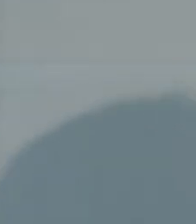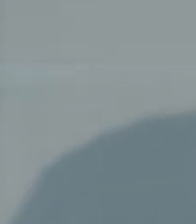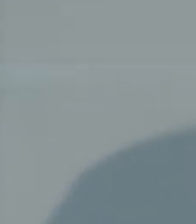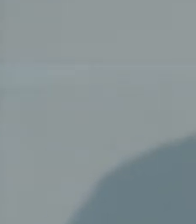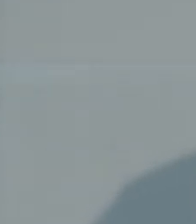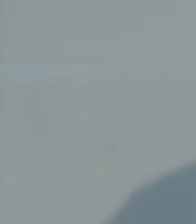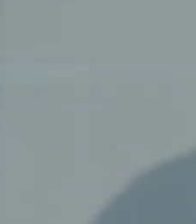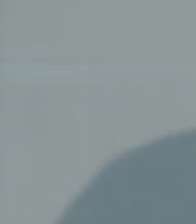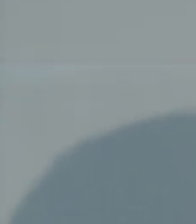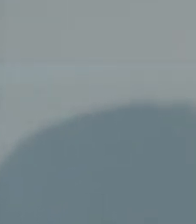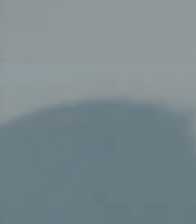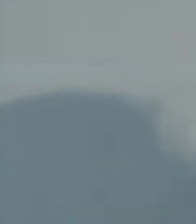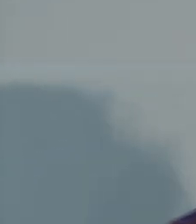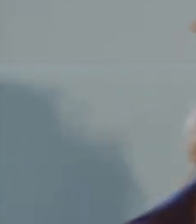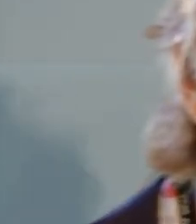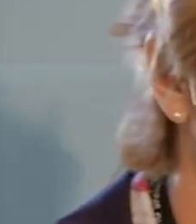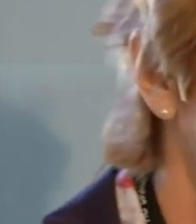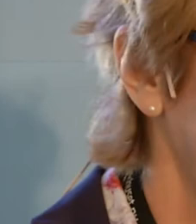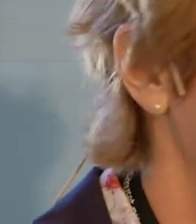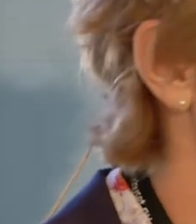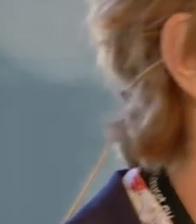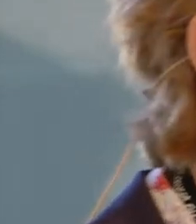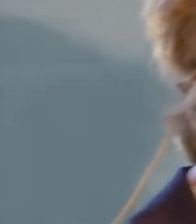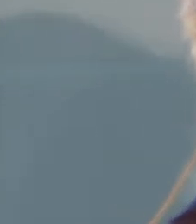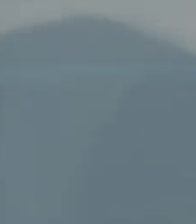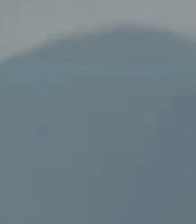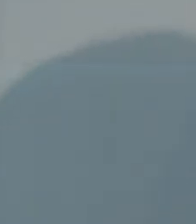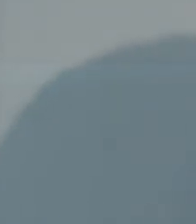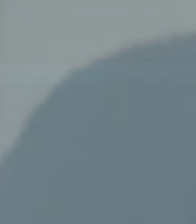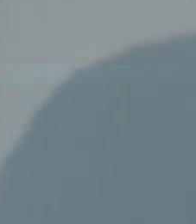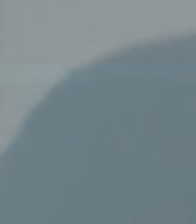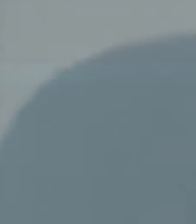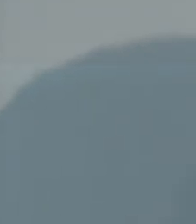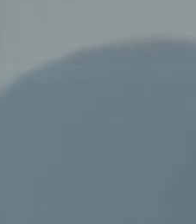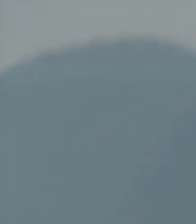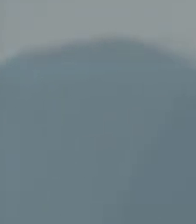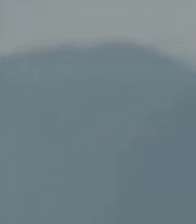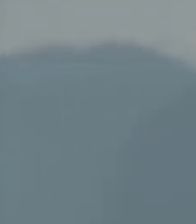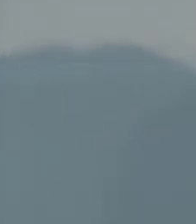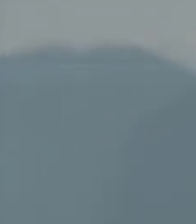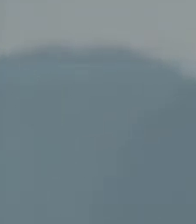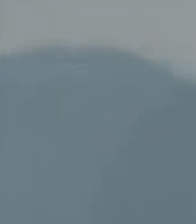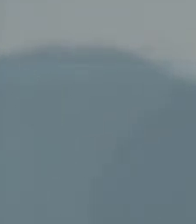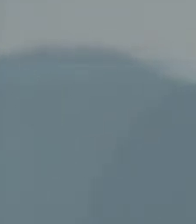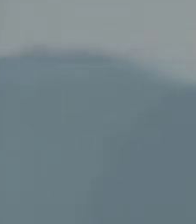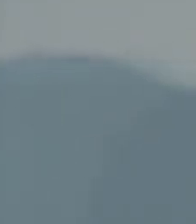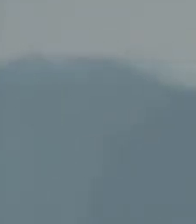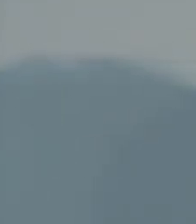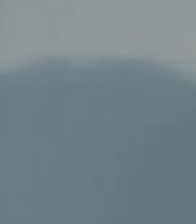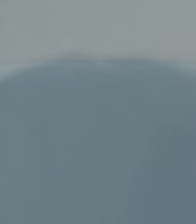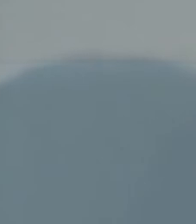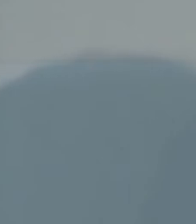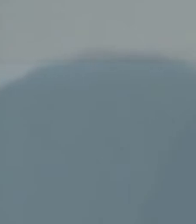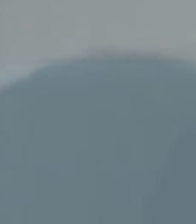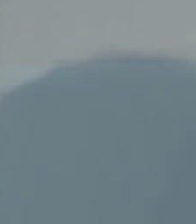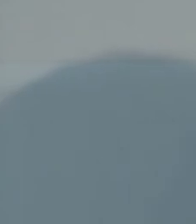här. Att där borde ske en ändring i den lagstiftningen så att våra inspektörer, så att jag, om någon ringer och vill veta vem var inspektören som